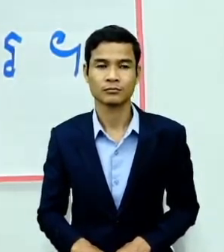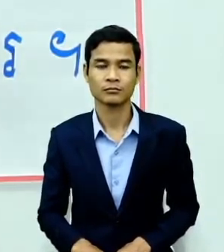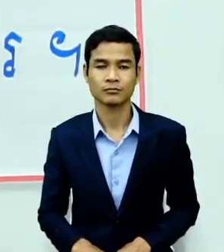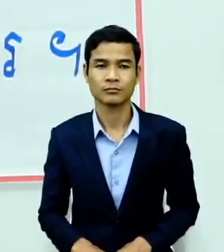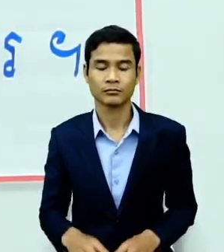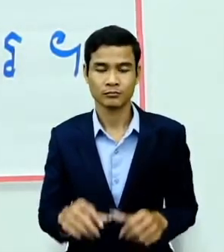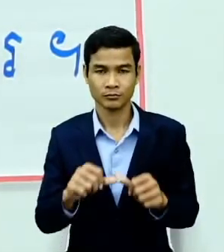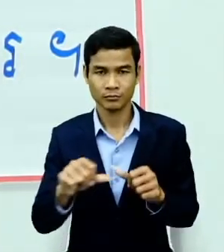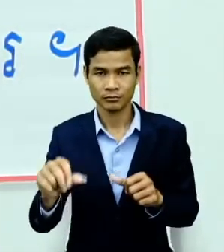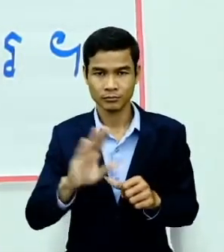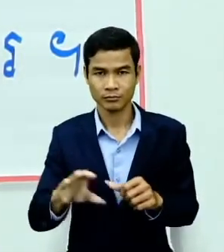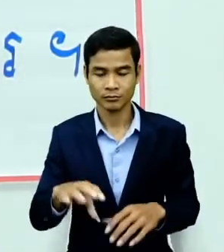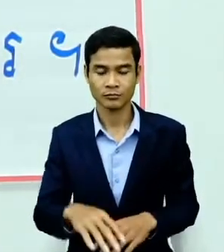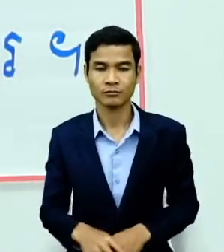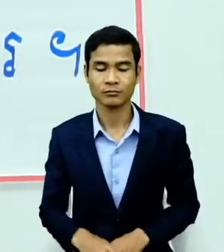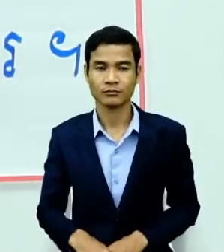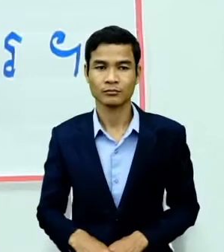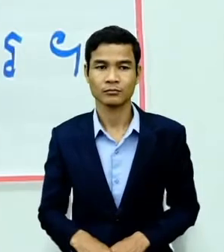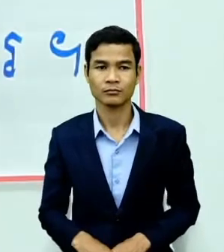បន្តទៀតកូន